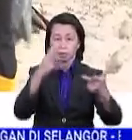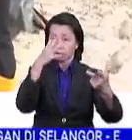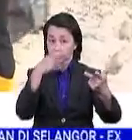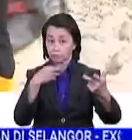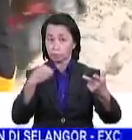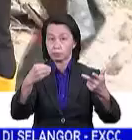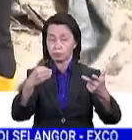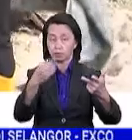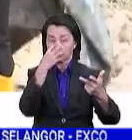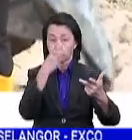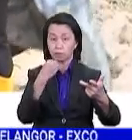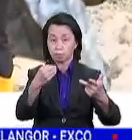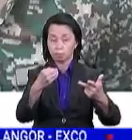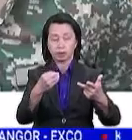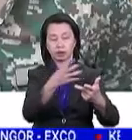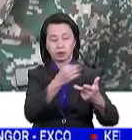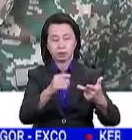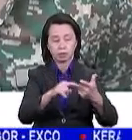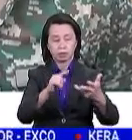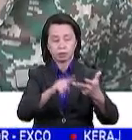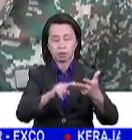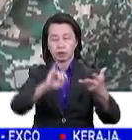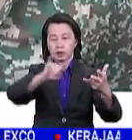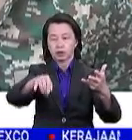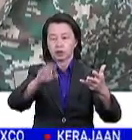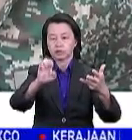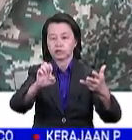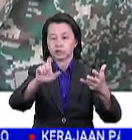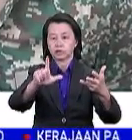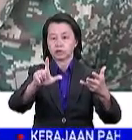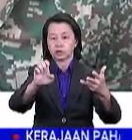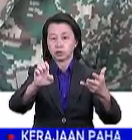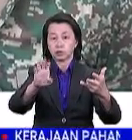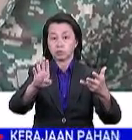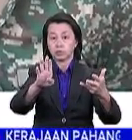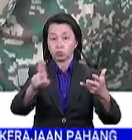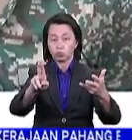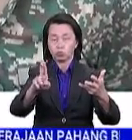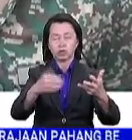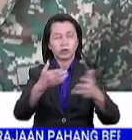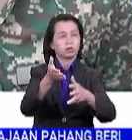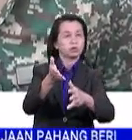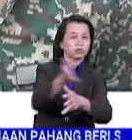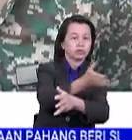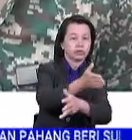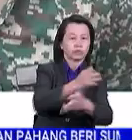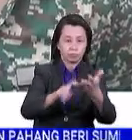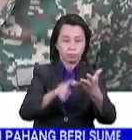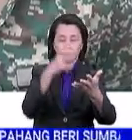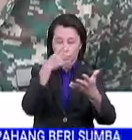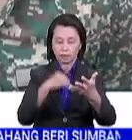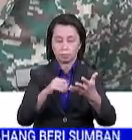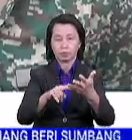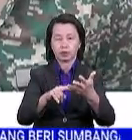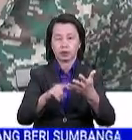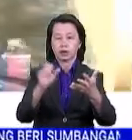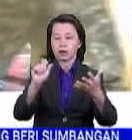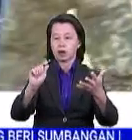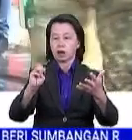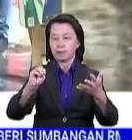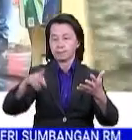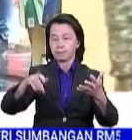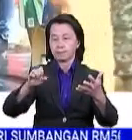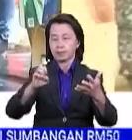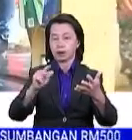Seremban dan juga di daerah Ciledug sebelumnya juga kita telah gerak kadie khas rumahnya di kawasan Sampangan